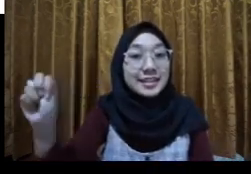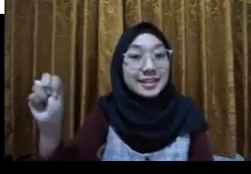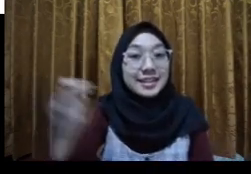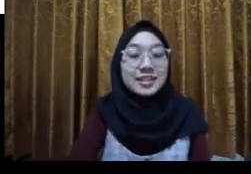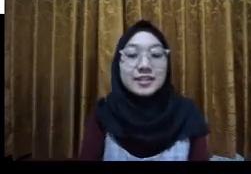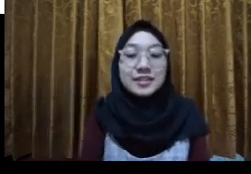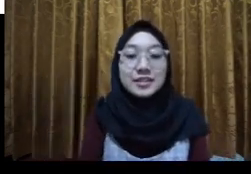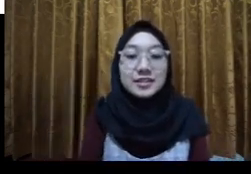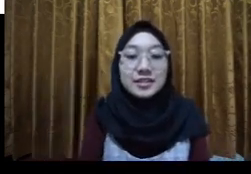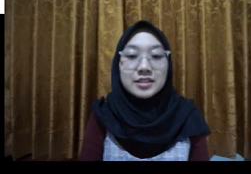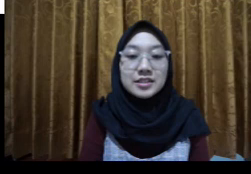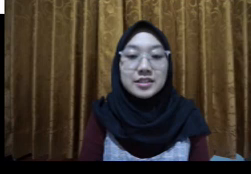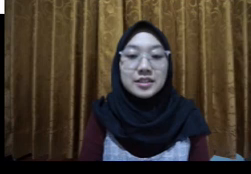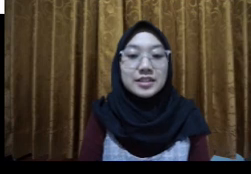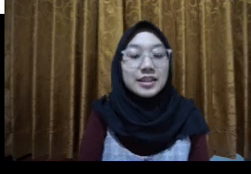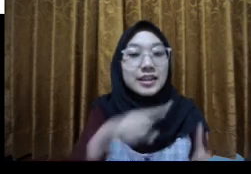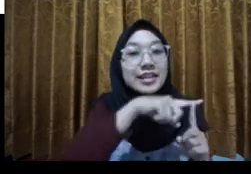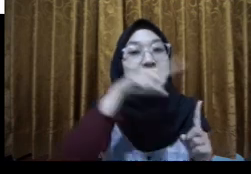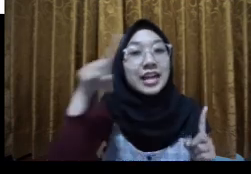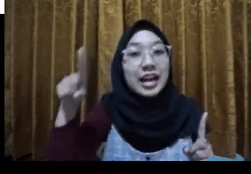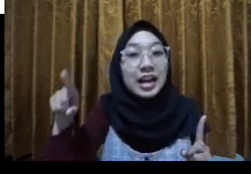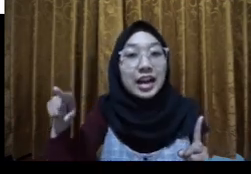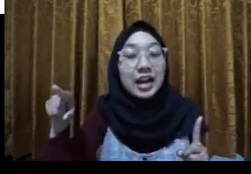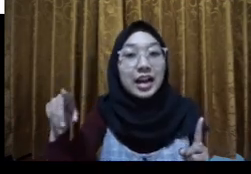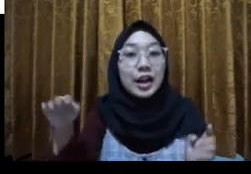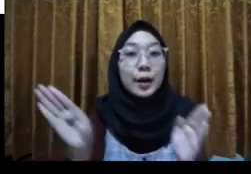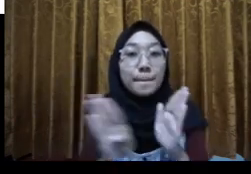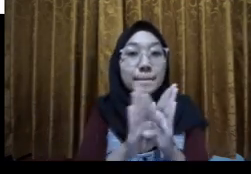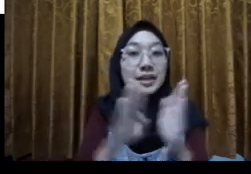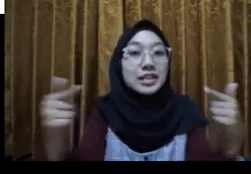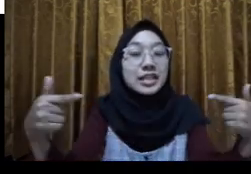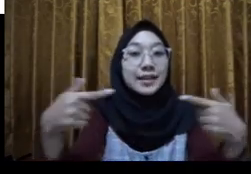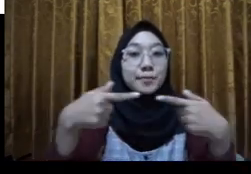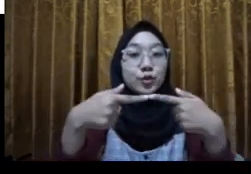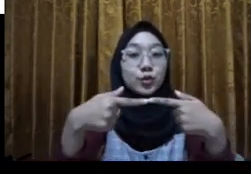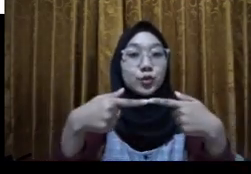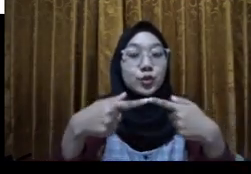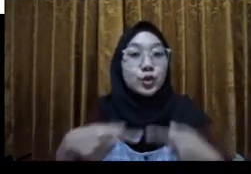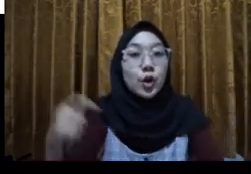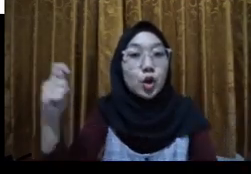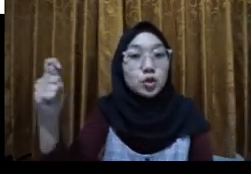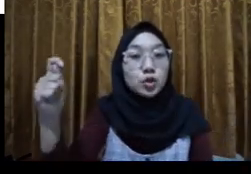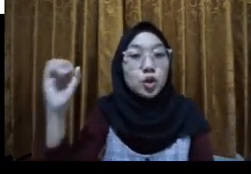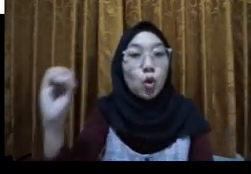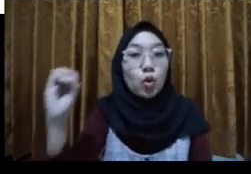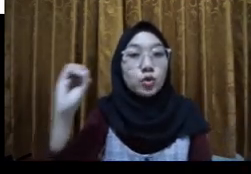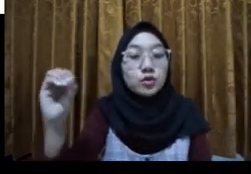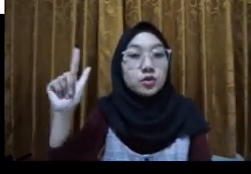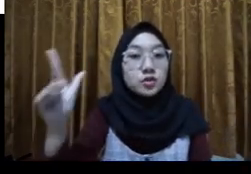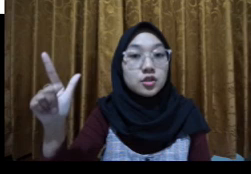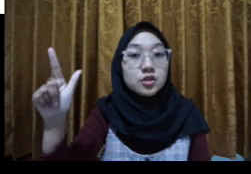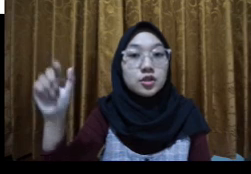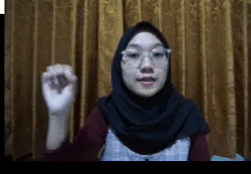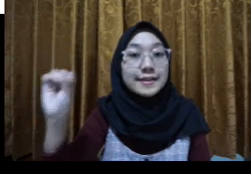File submenu Alt plus F lalu panah kanan hingga ketemu tools. Search submenu Alt plus S 1, Speech submenu 2, Alt